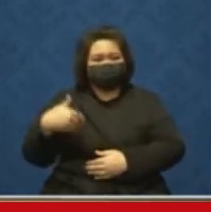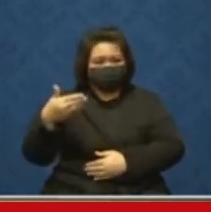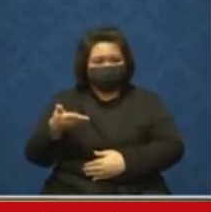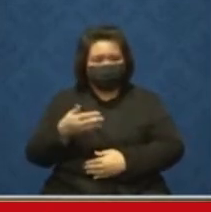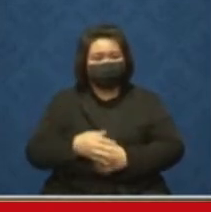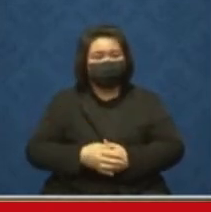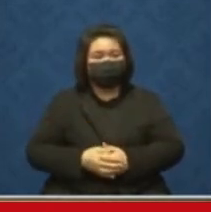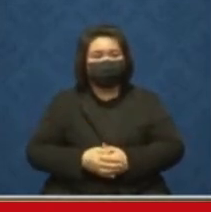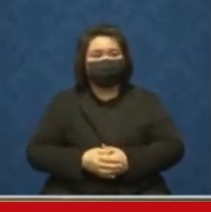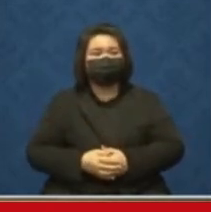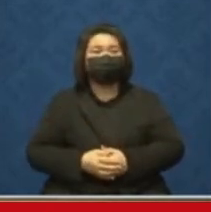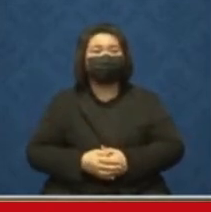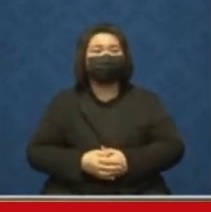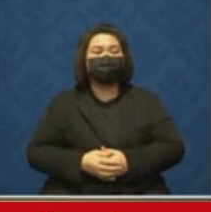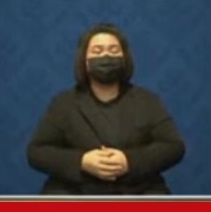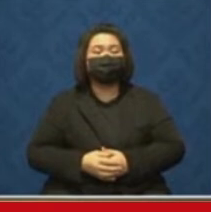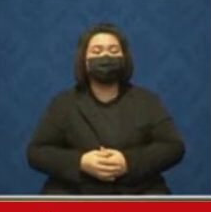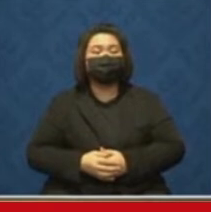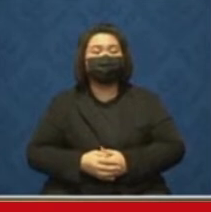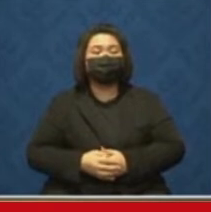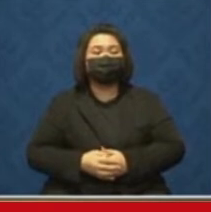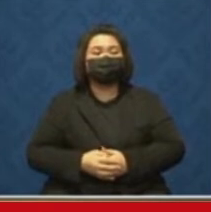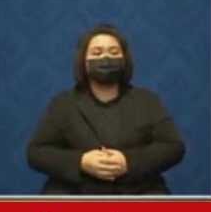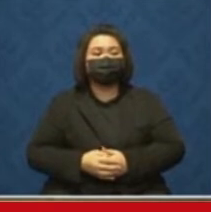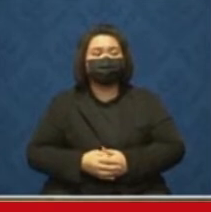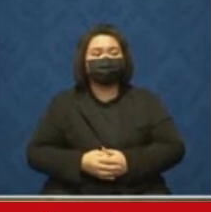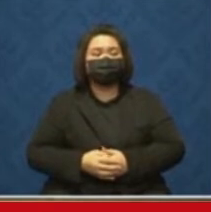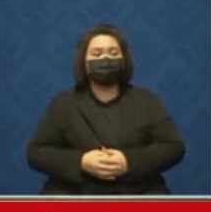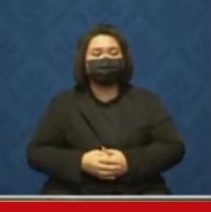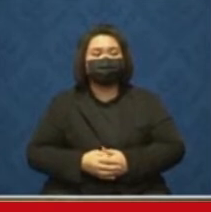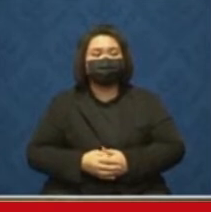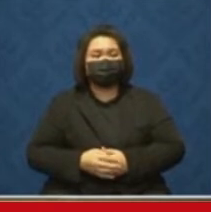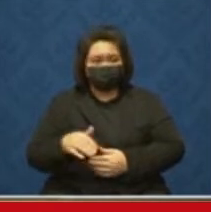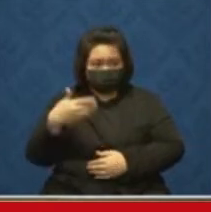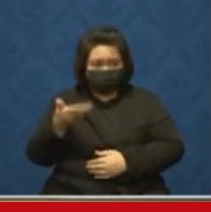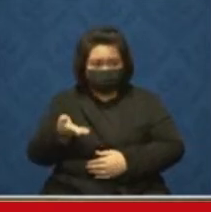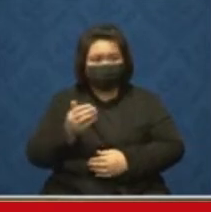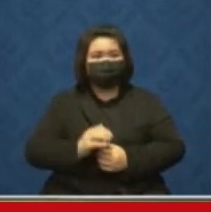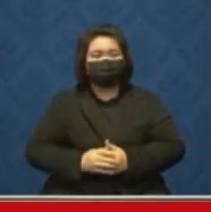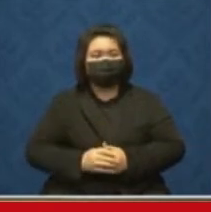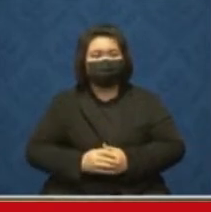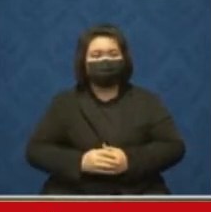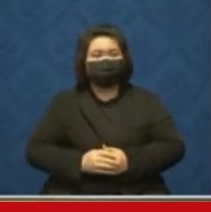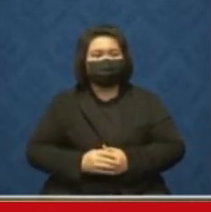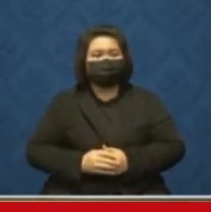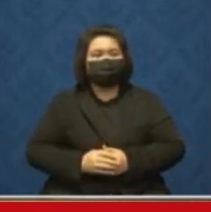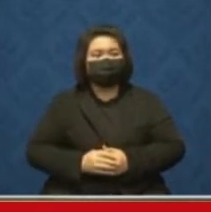ต่ไปเลยครับต่ไปเลยครับ